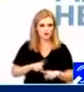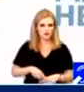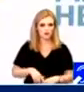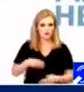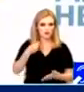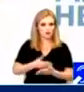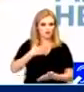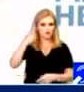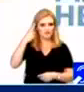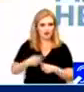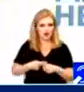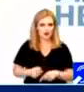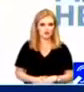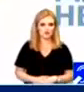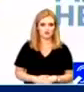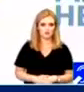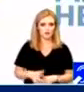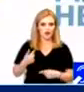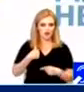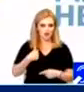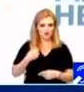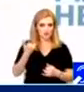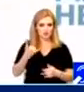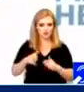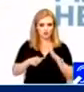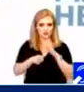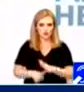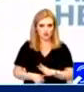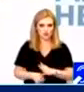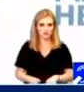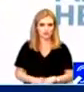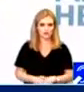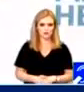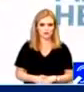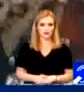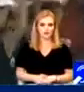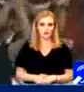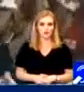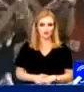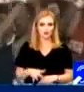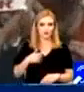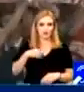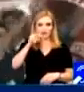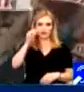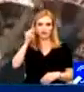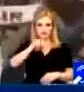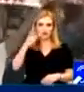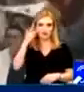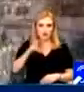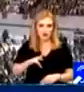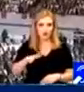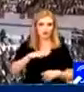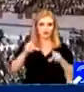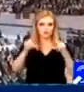Olmayacağız. Kurulduğumuz günden beri ülkemizde, bölgemizde. Marile agenții de rating